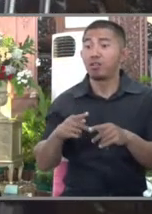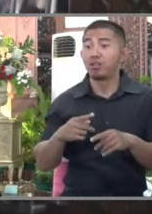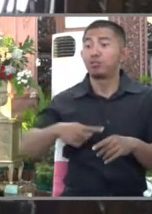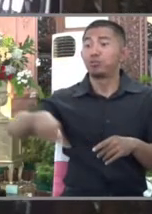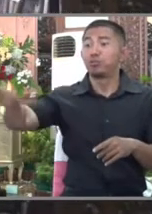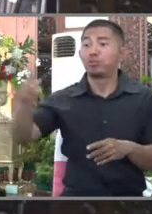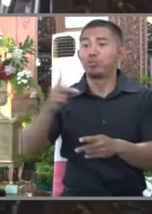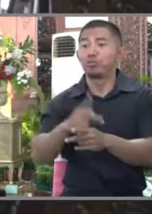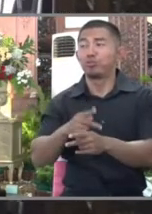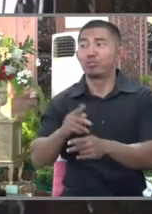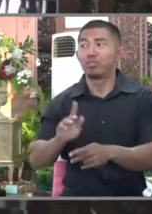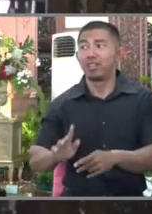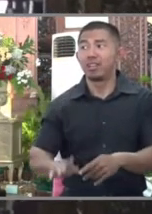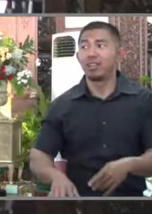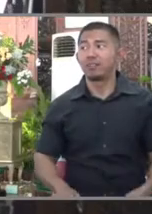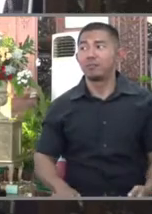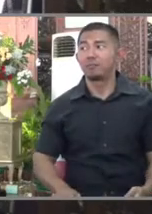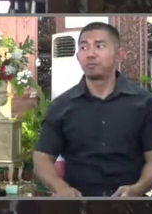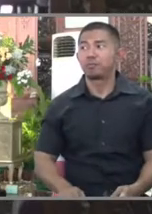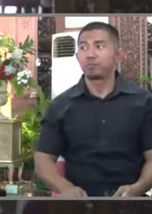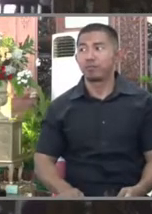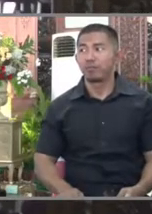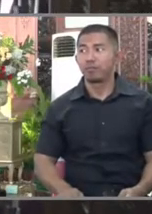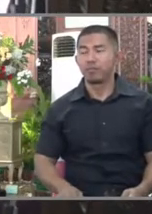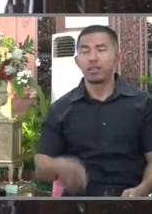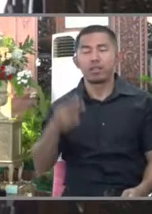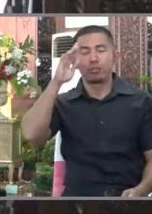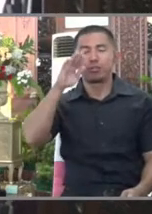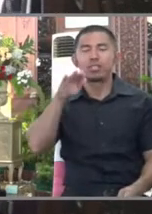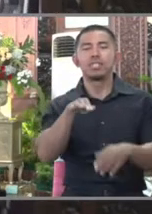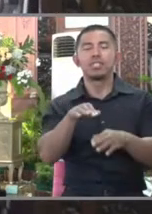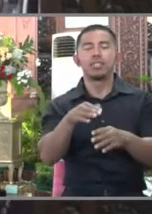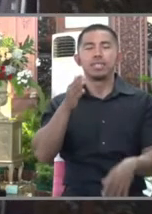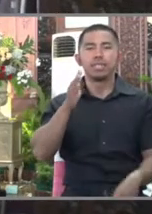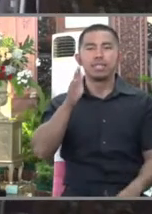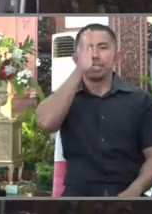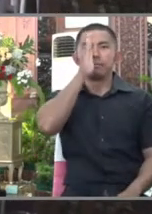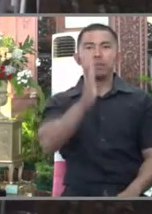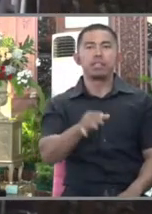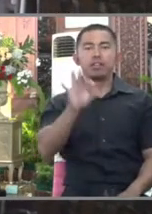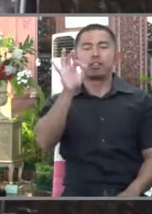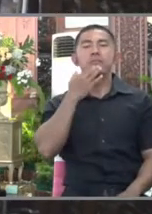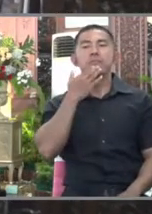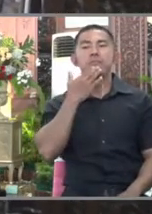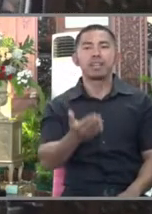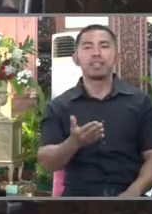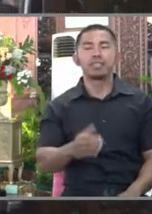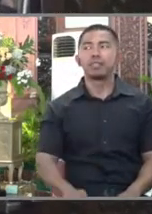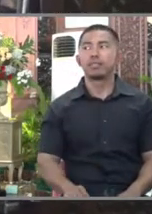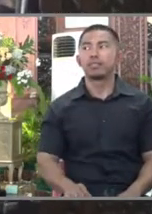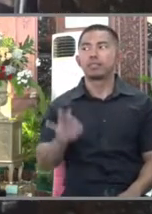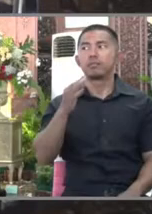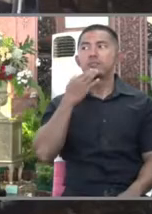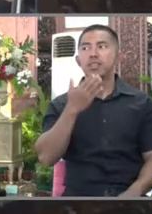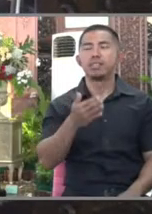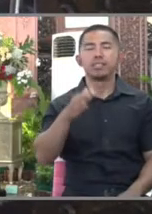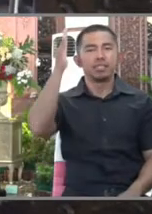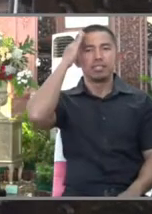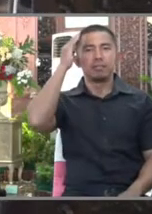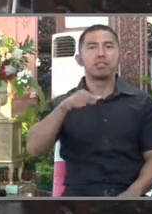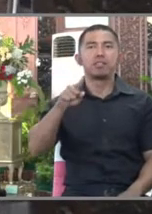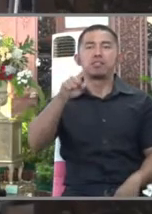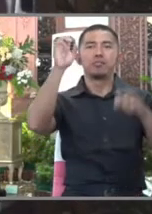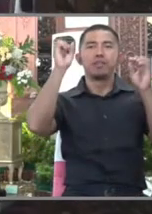juga jangan gitu kan. Artinya suruh tertib kan belajar disiplin. Oke, makasih ya. Terima kasih Bapak Ganjar. Wassalamualaikum